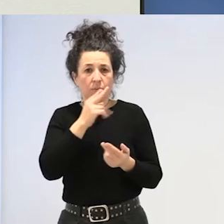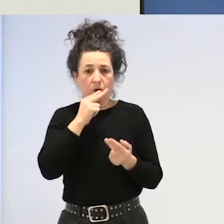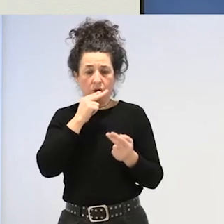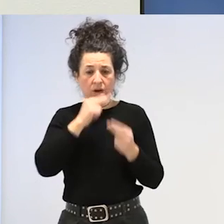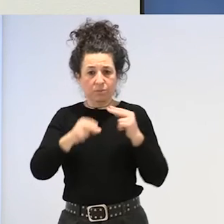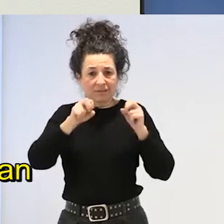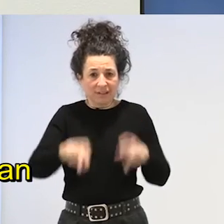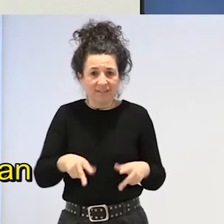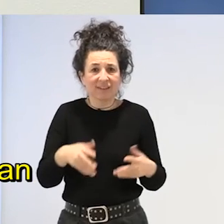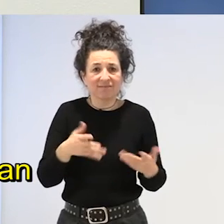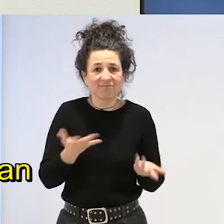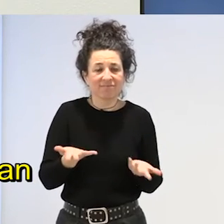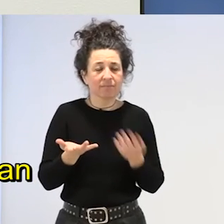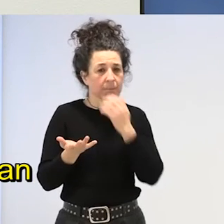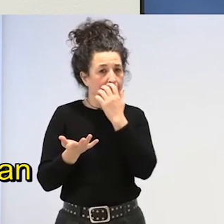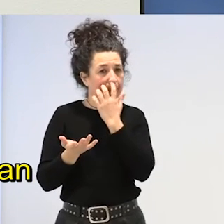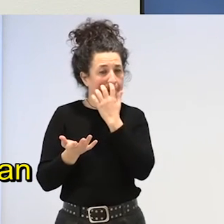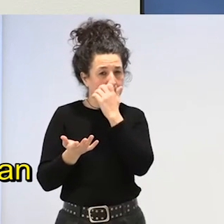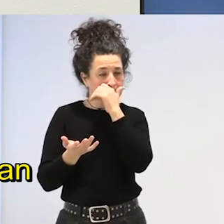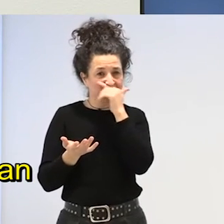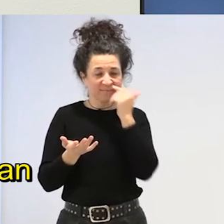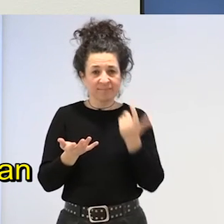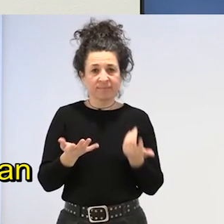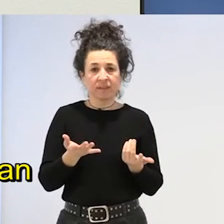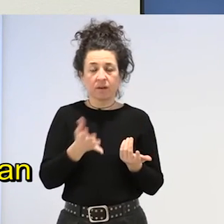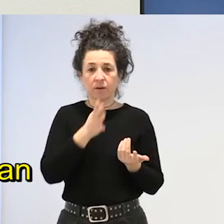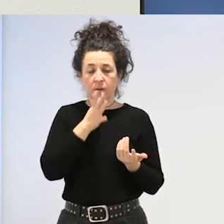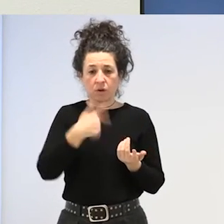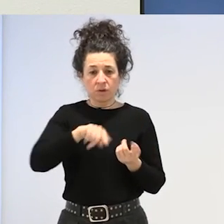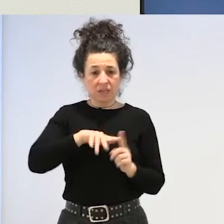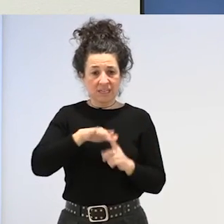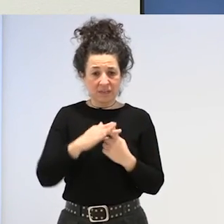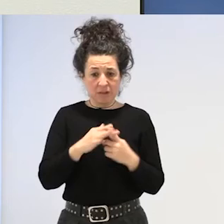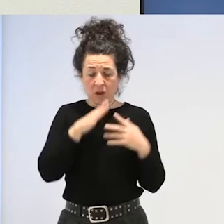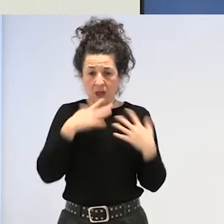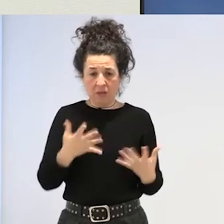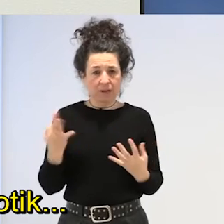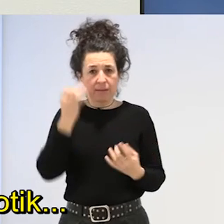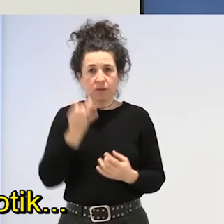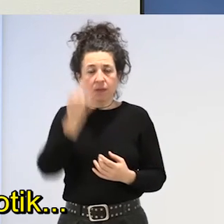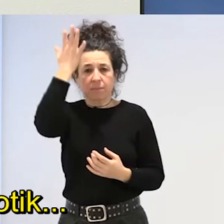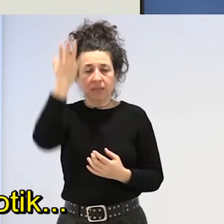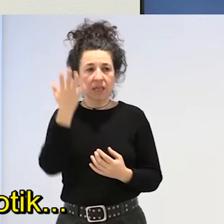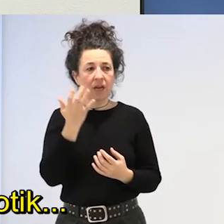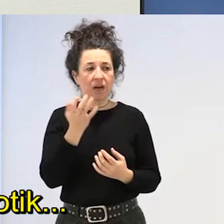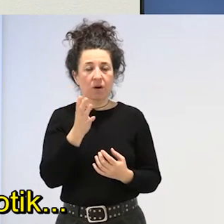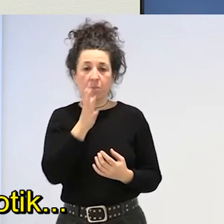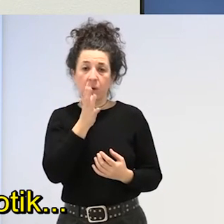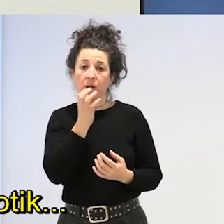erantzunik gabe, ez? Eta nola baita okagun egoeran asmatu behar direla, eta kita, aipatu